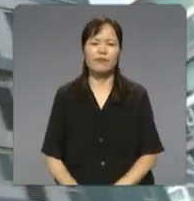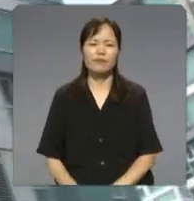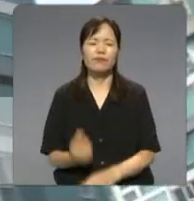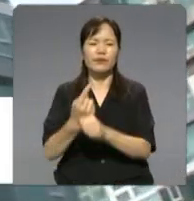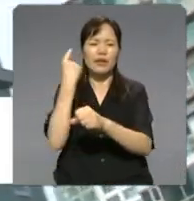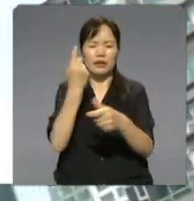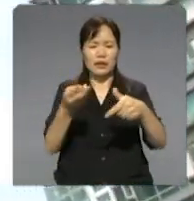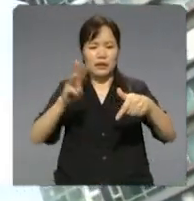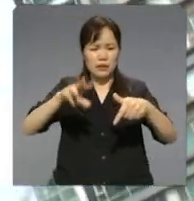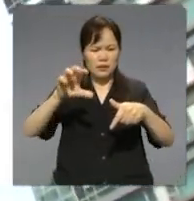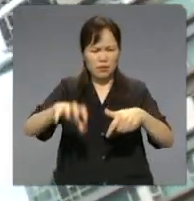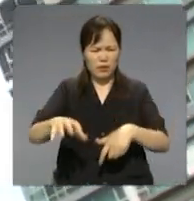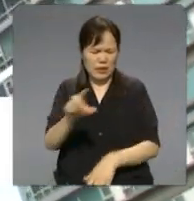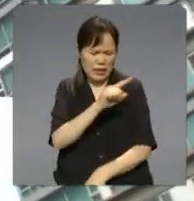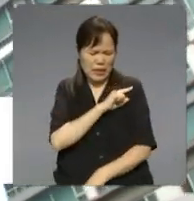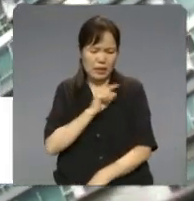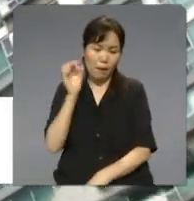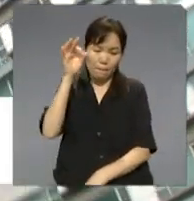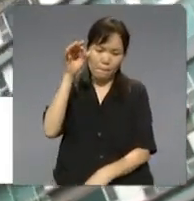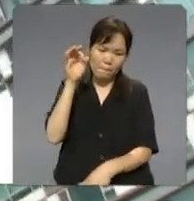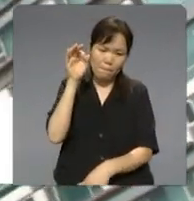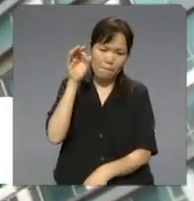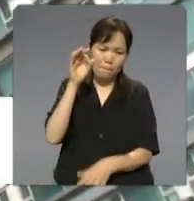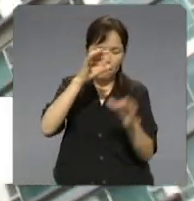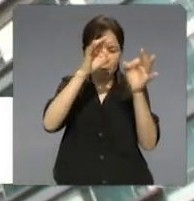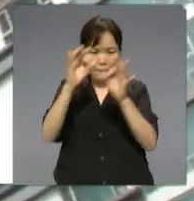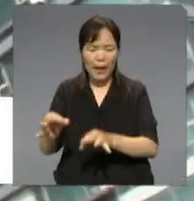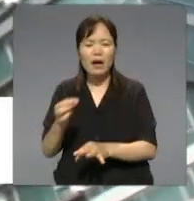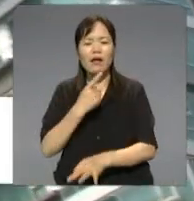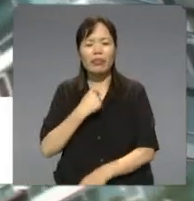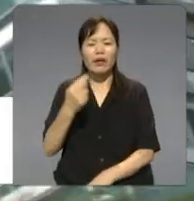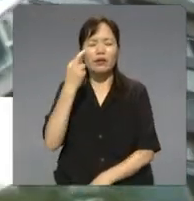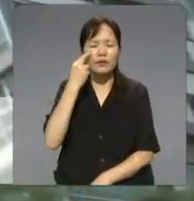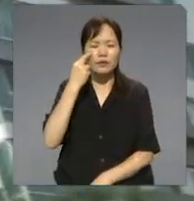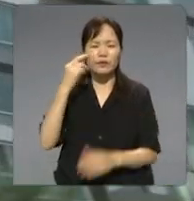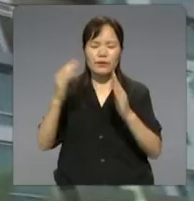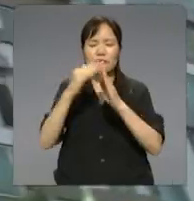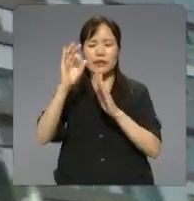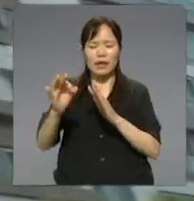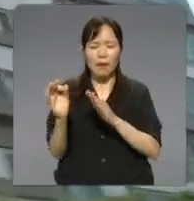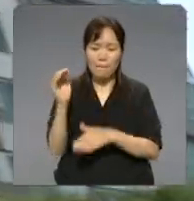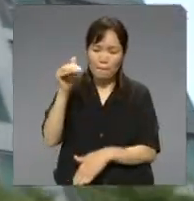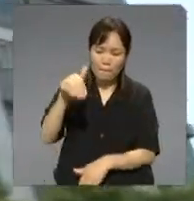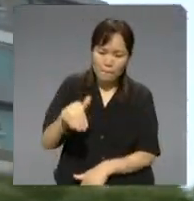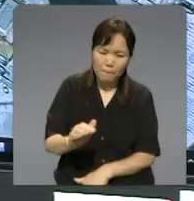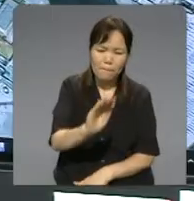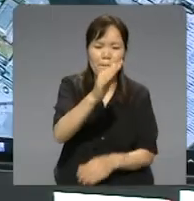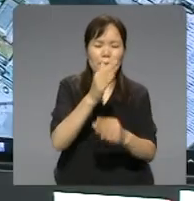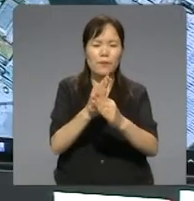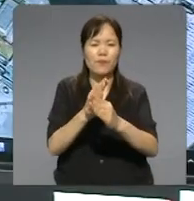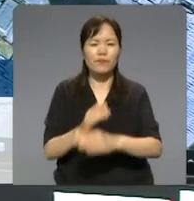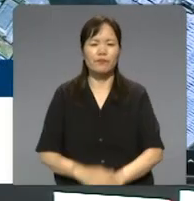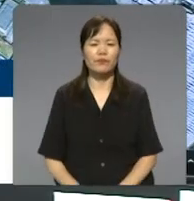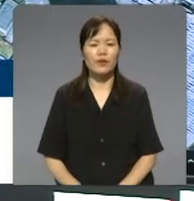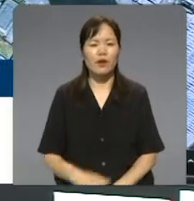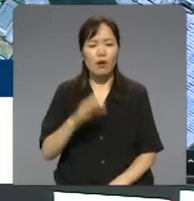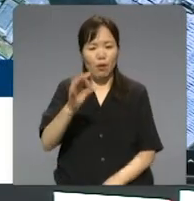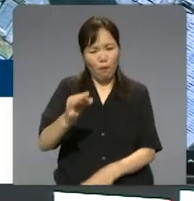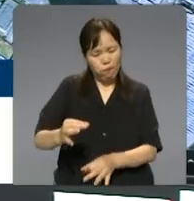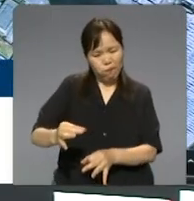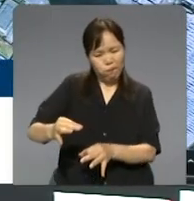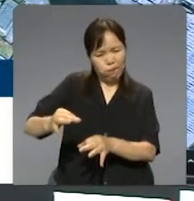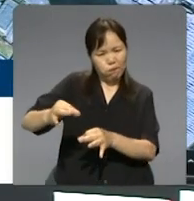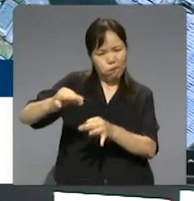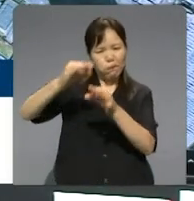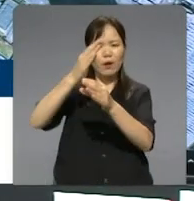지난해 인천에서 가장 하락폭이 컸던 송도 집값이 바닥을 찍은 이후 반등하고 있는 것. 가격이 분명히 이제 회복